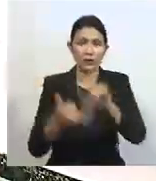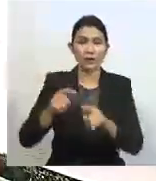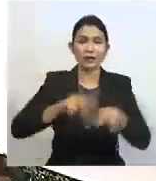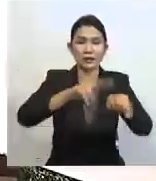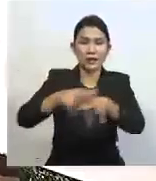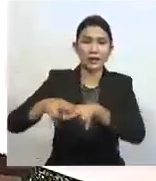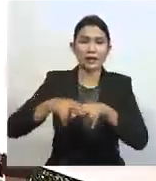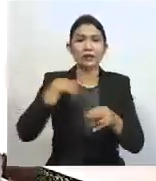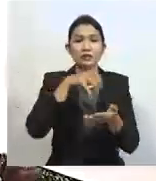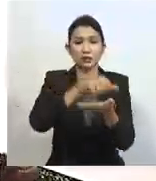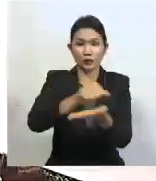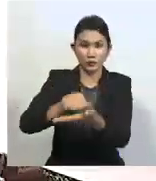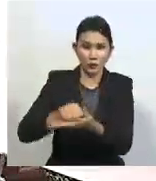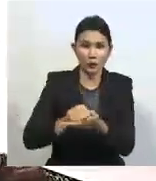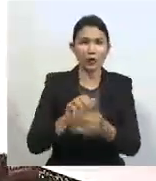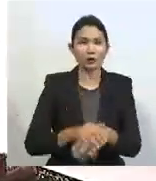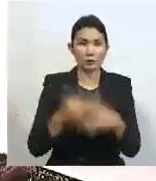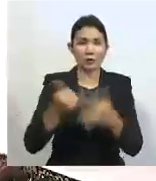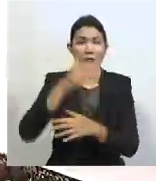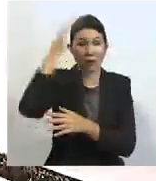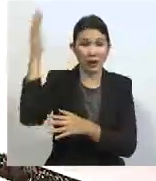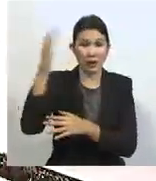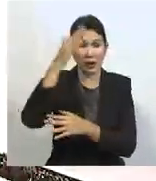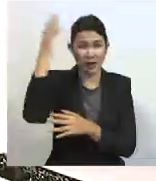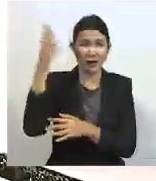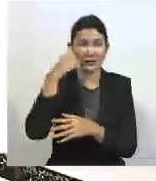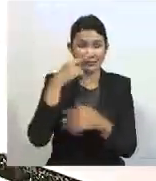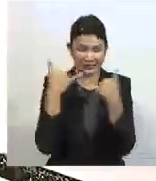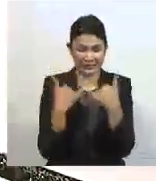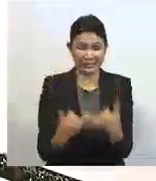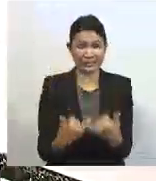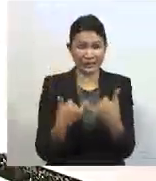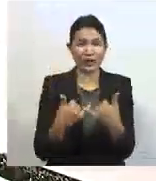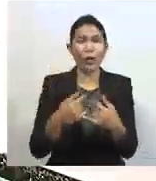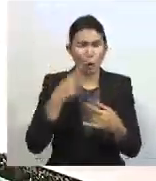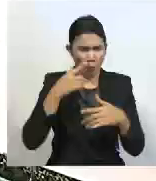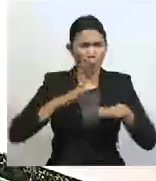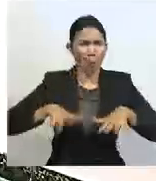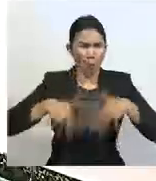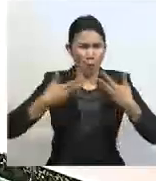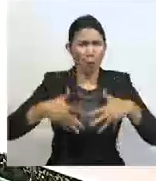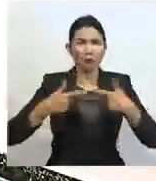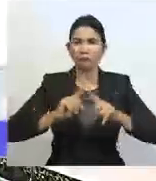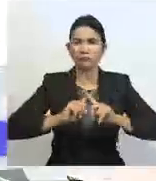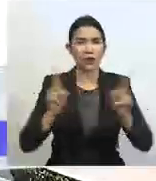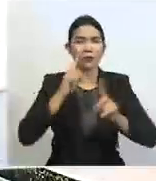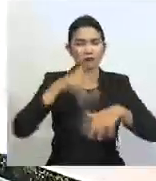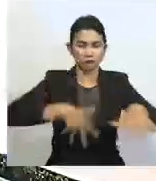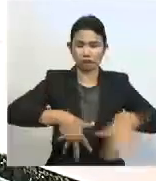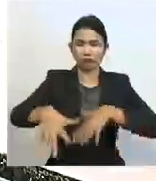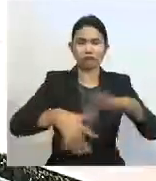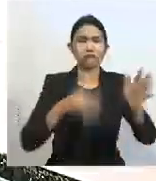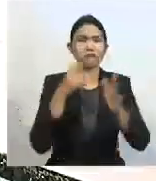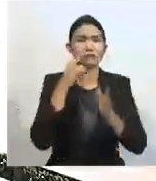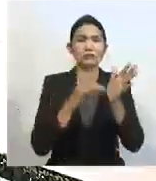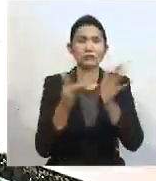ชราสายแห่งนี้แล้วนะคะแม้ว่าสภาพอากาศขณะนี้นะคะจะค่อนข้างร้อนค่ะแต่พี่น้องคริสตชนคาทอลิกที่เดินทางกัน